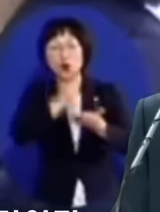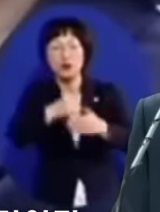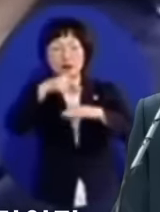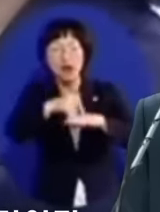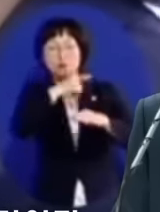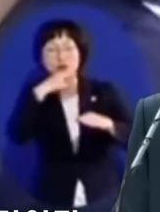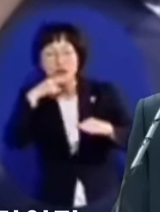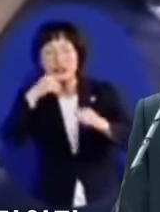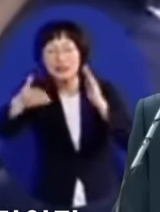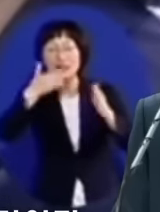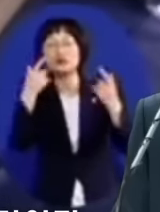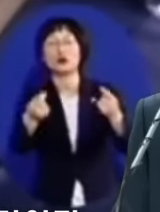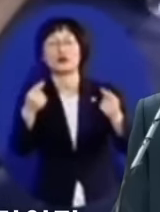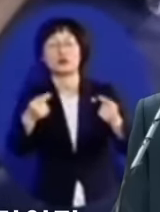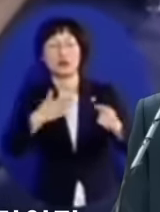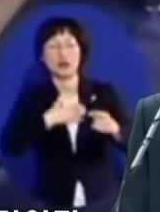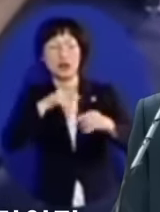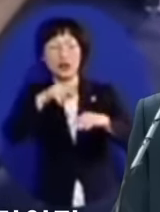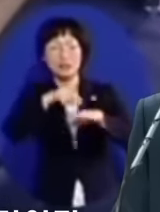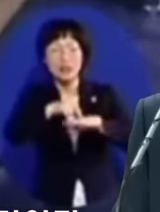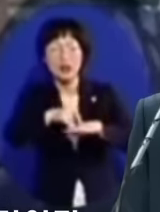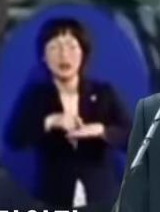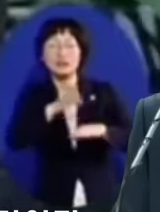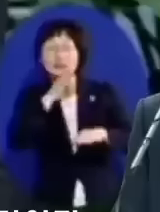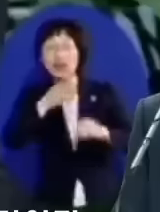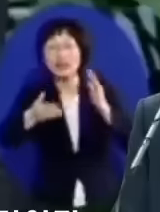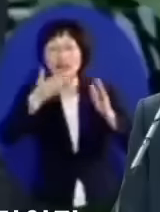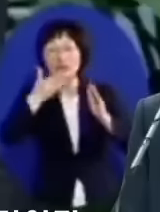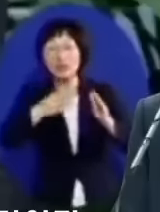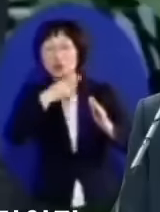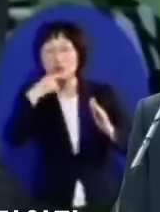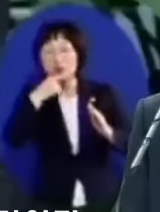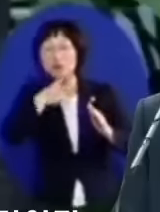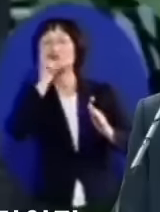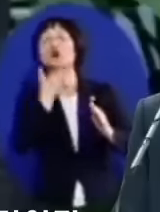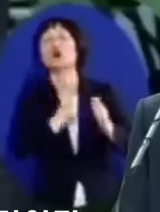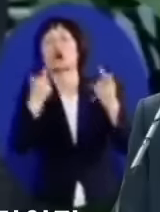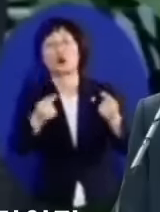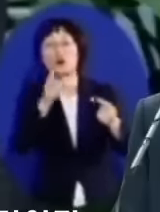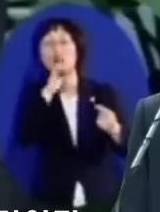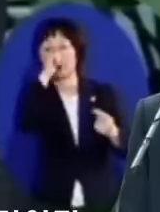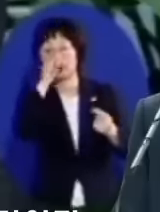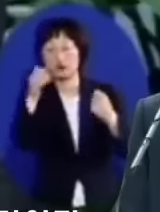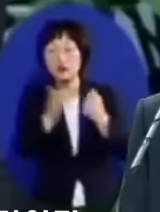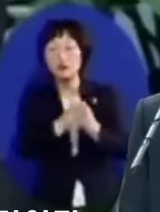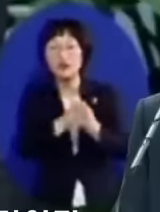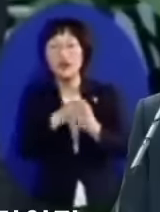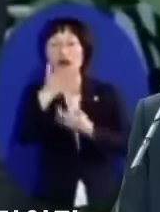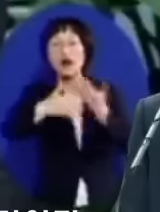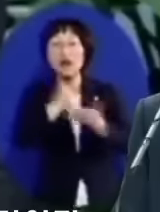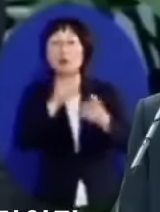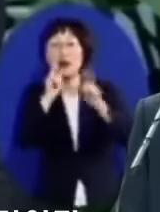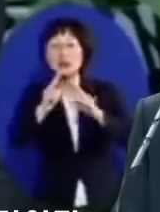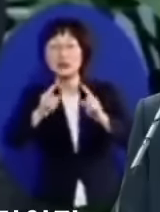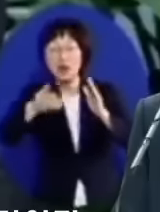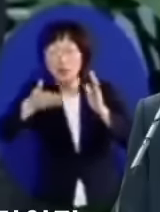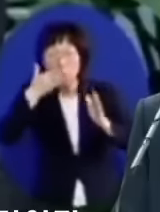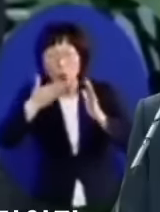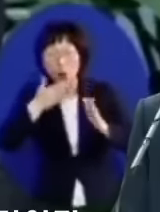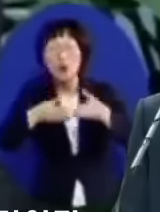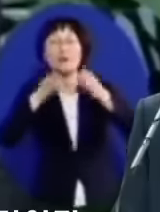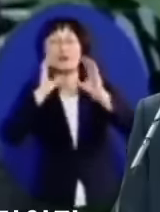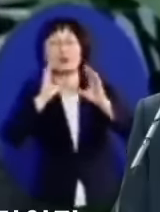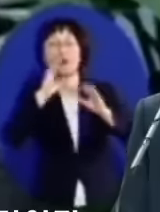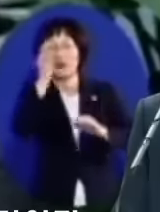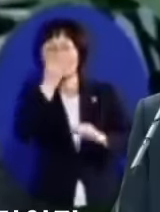것입니다. 내 살은 참된 양식이요 내 피는 참된 음료로다. 그러므로 우리가 하나님 말씀을 먹고